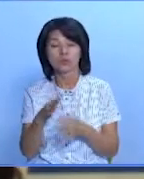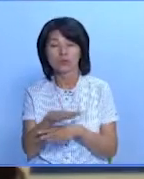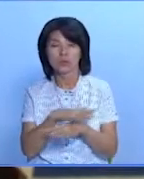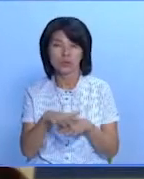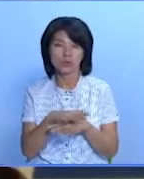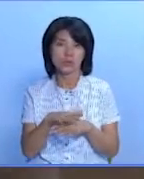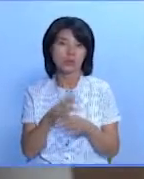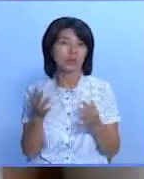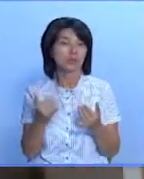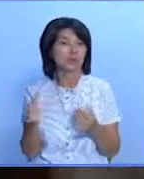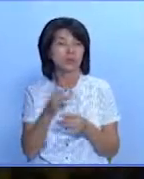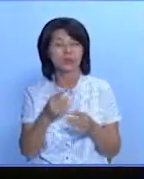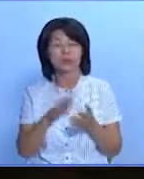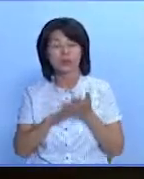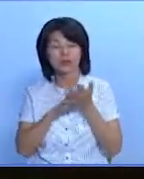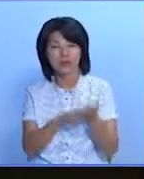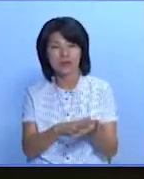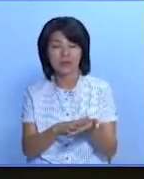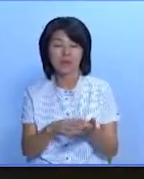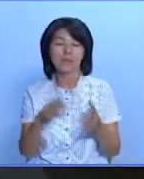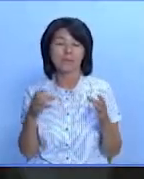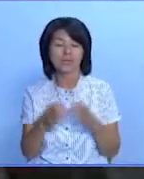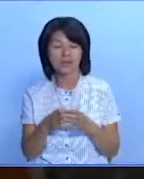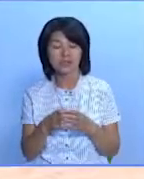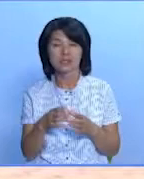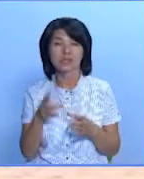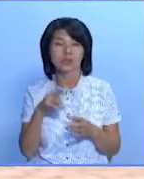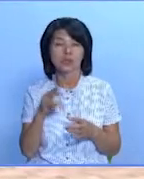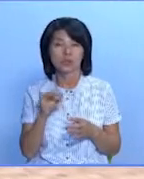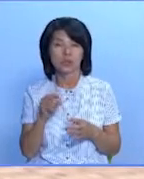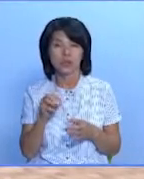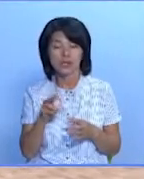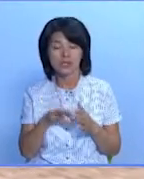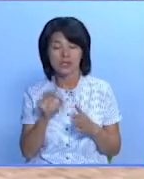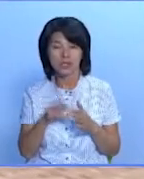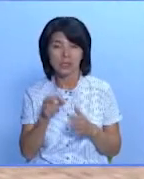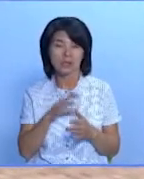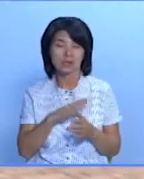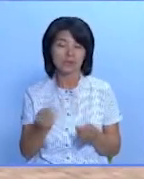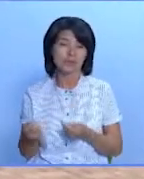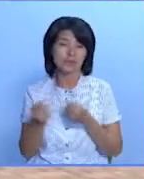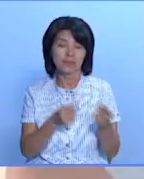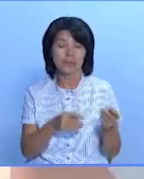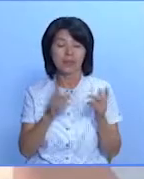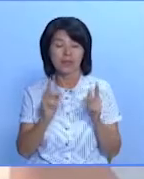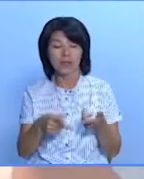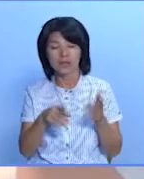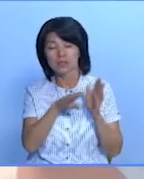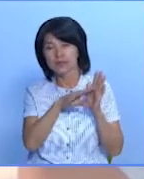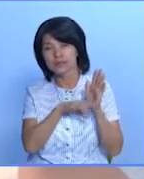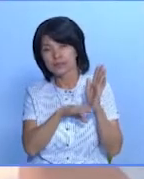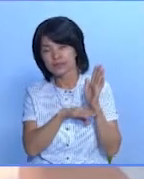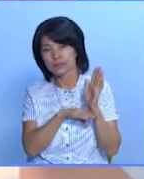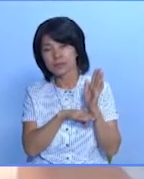провизорных госпиталей оставляют заявки, после чего партийцы, депутаты и предприниматели доставляют приобретенный товар согласно списку. Центры и